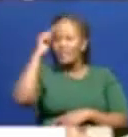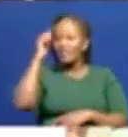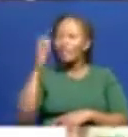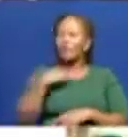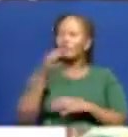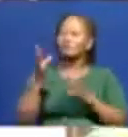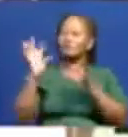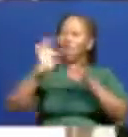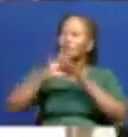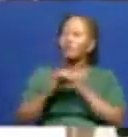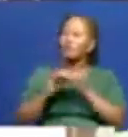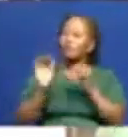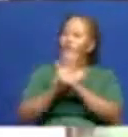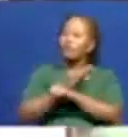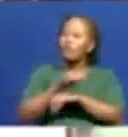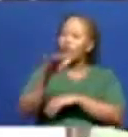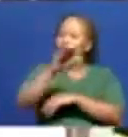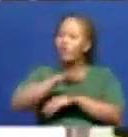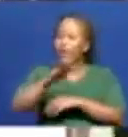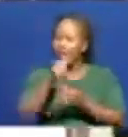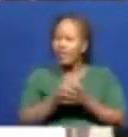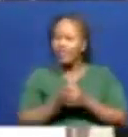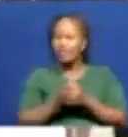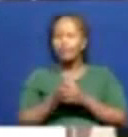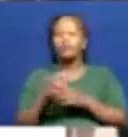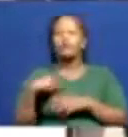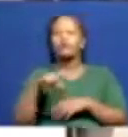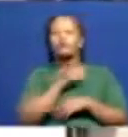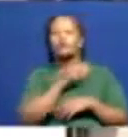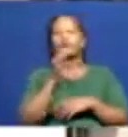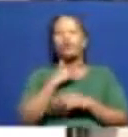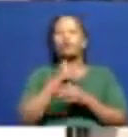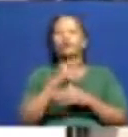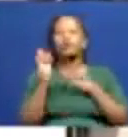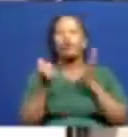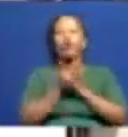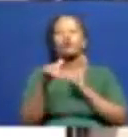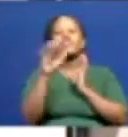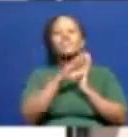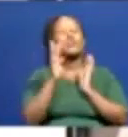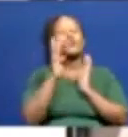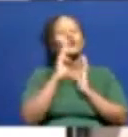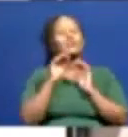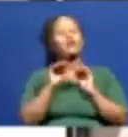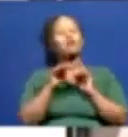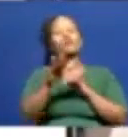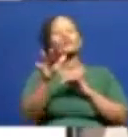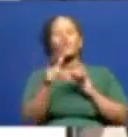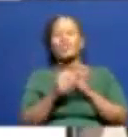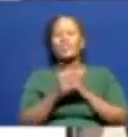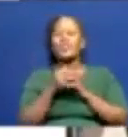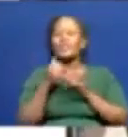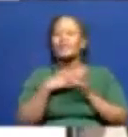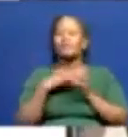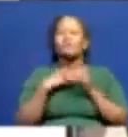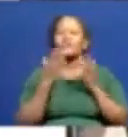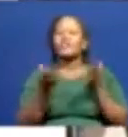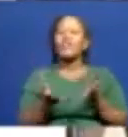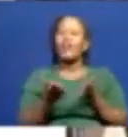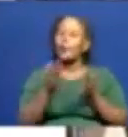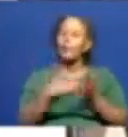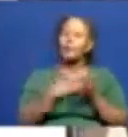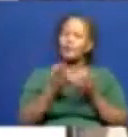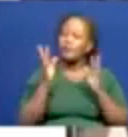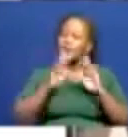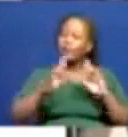yote. Tunataka kuunganisha yote mpaka ikue maji. Nauliza mimi naje hii shamba jembe